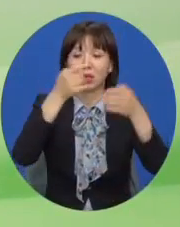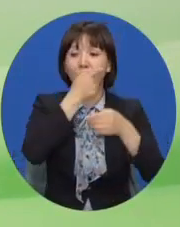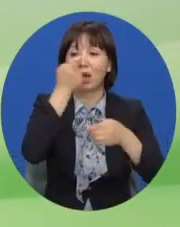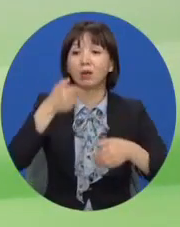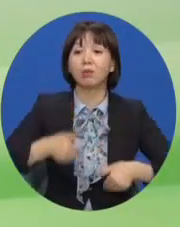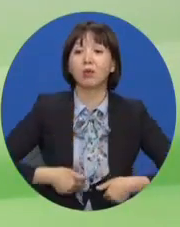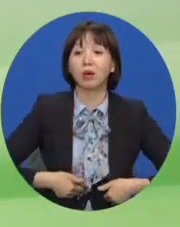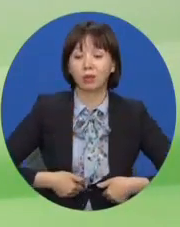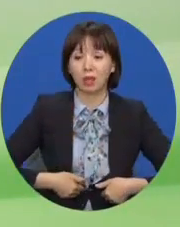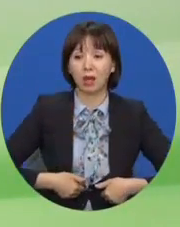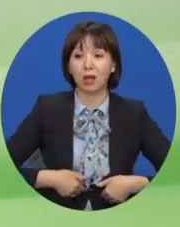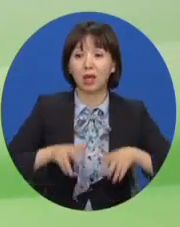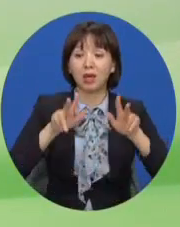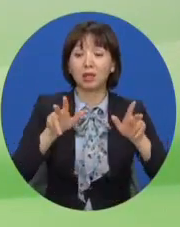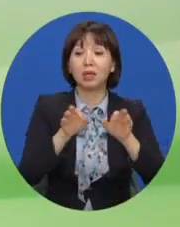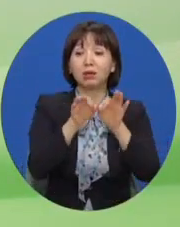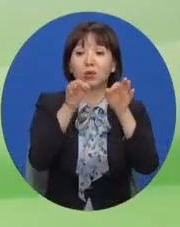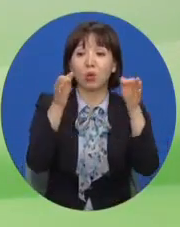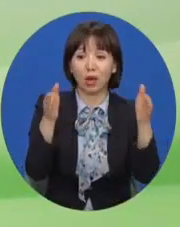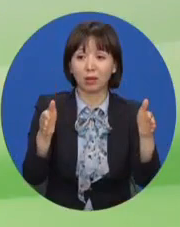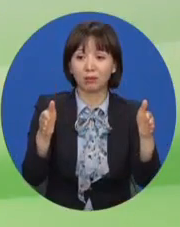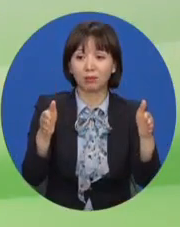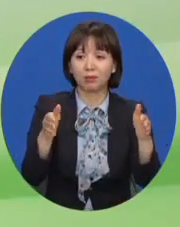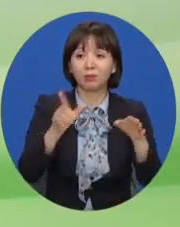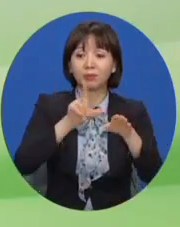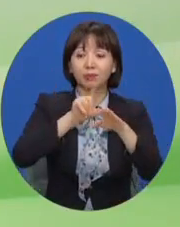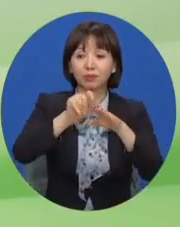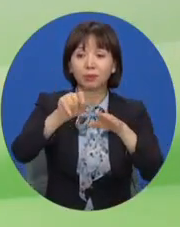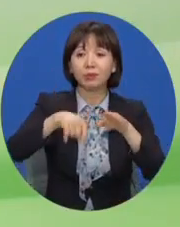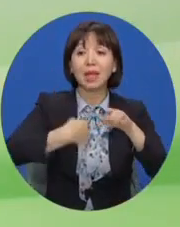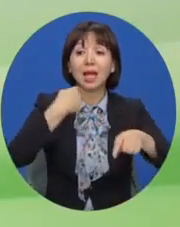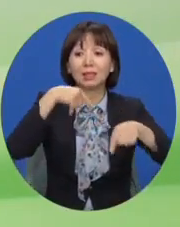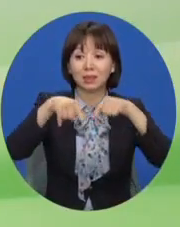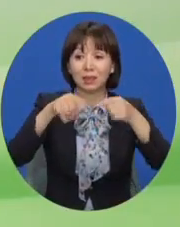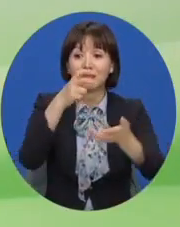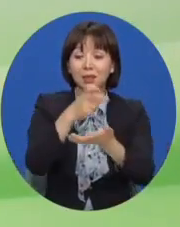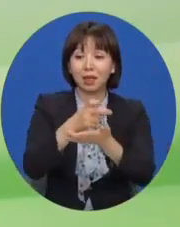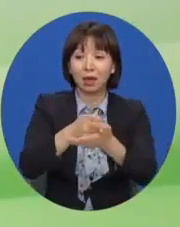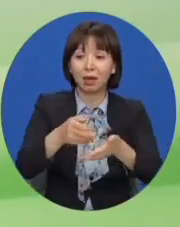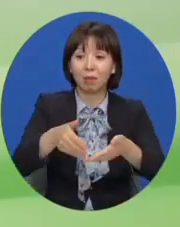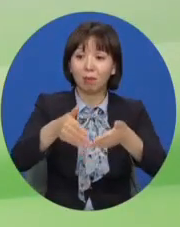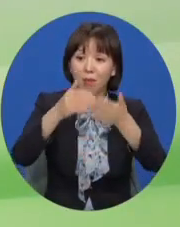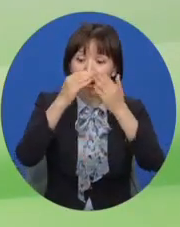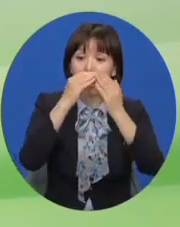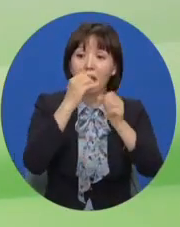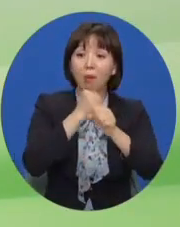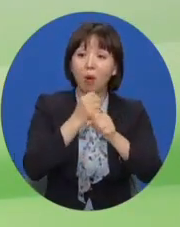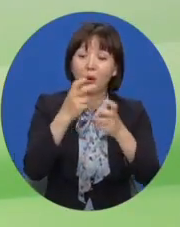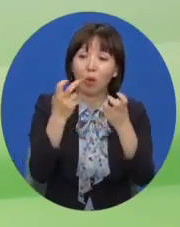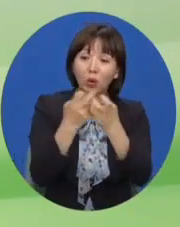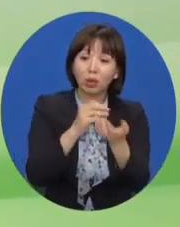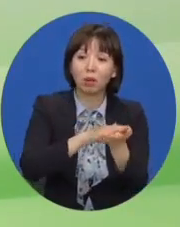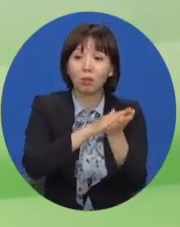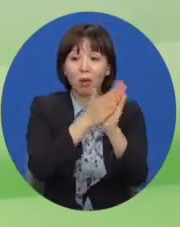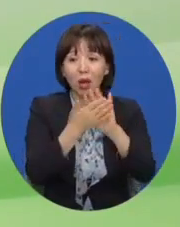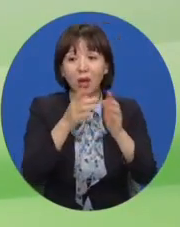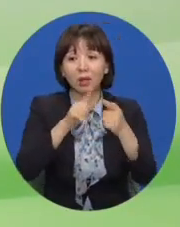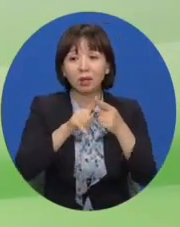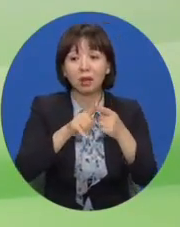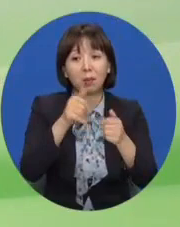됩니다. 이제 그동안에는 지방자치제가 생기면 과연 어떻게 변화할까 시험을